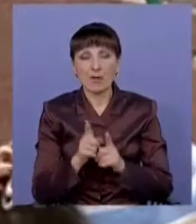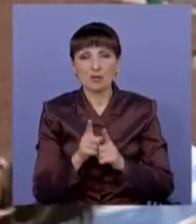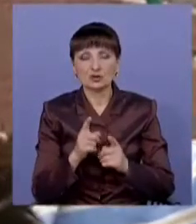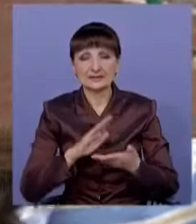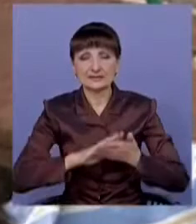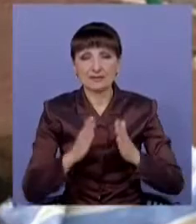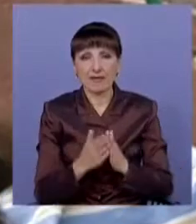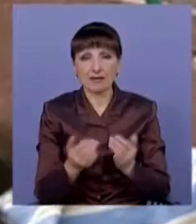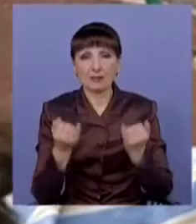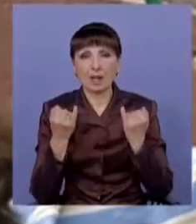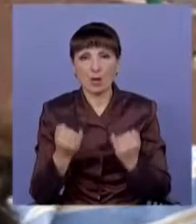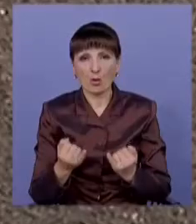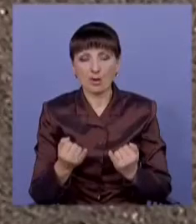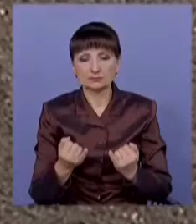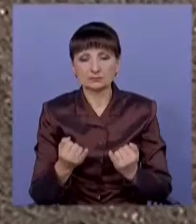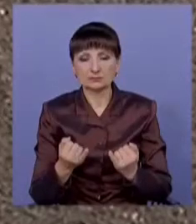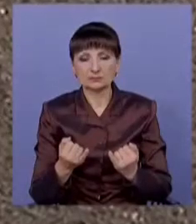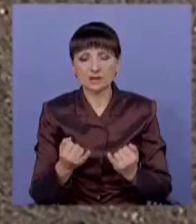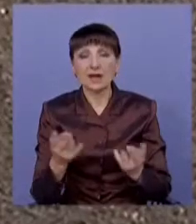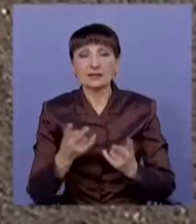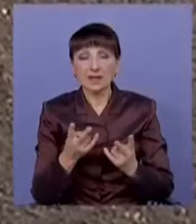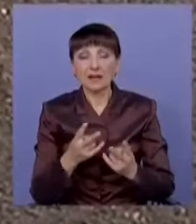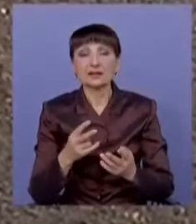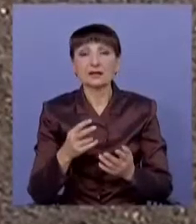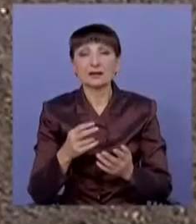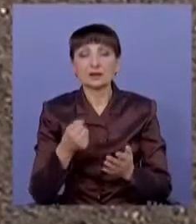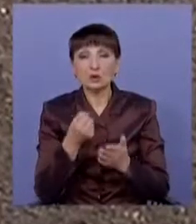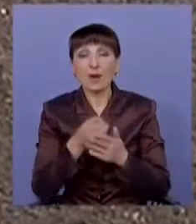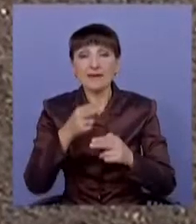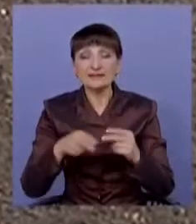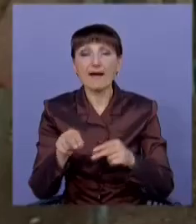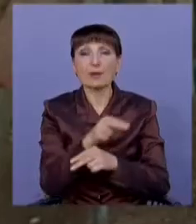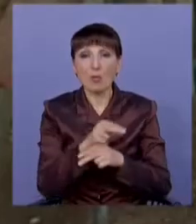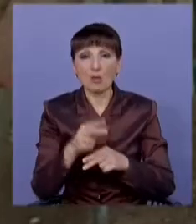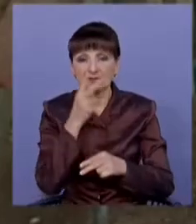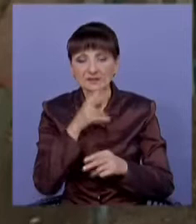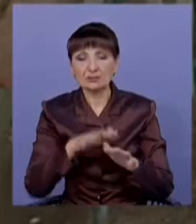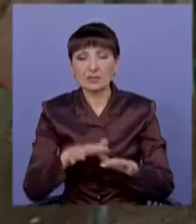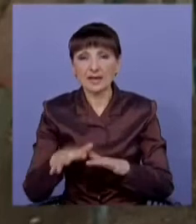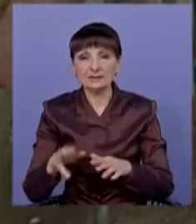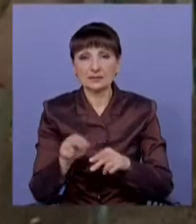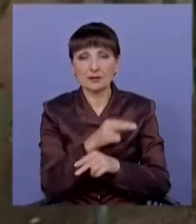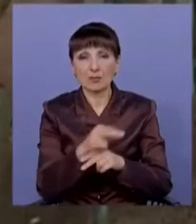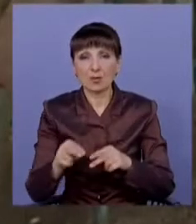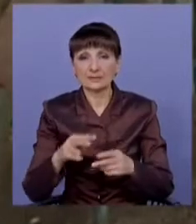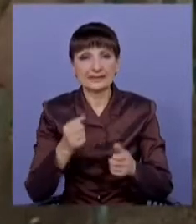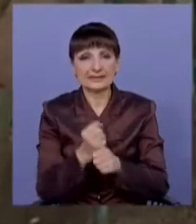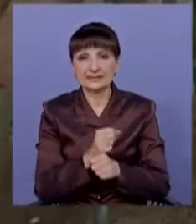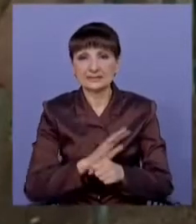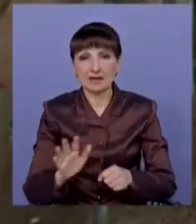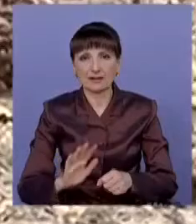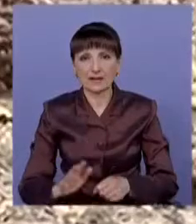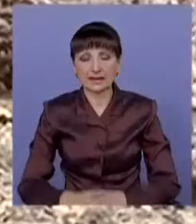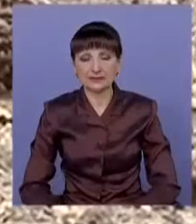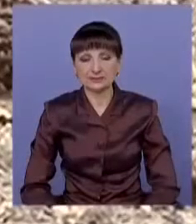таком состоянии, что надо ее доделать. Видите, как много местов, где недоделки есть. Очень много местов